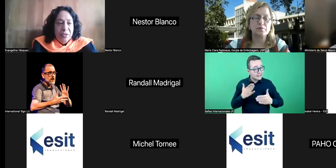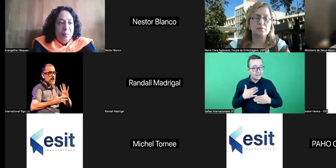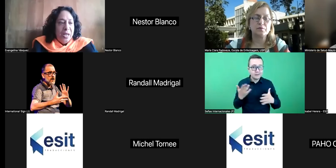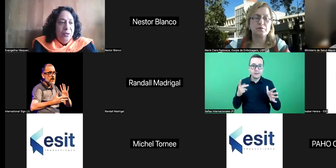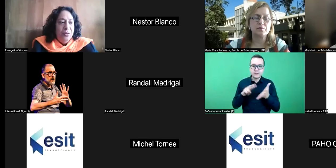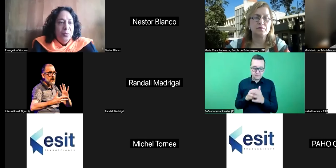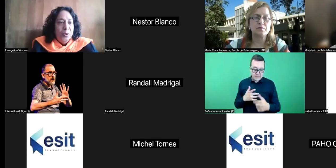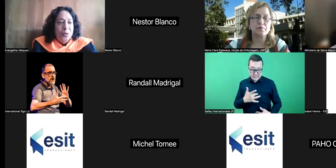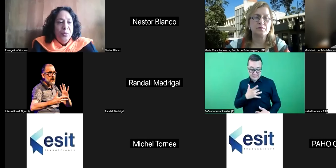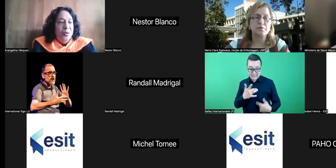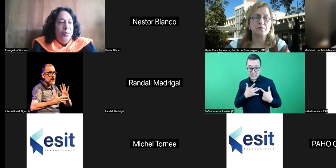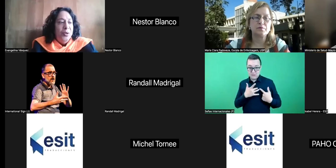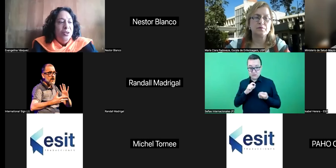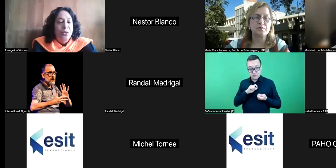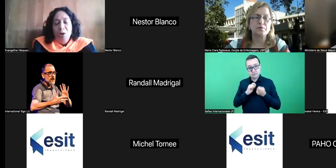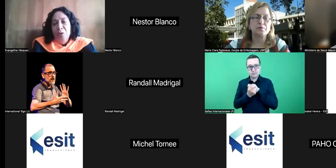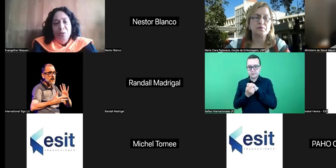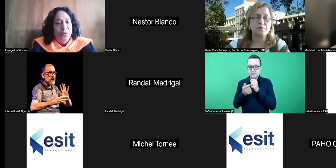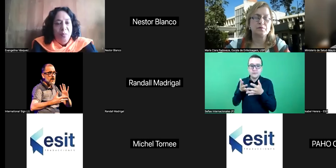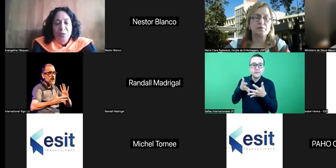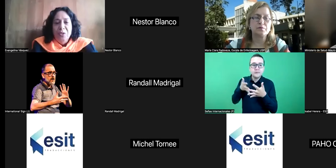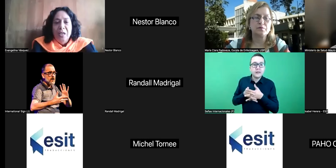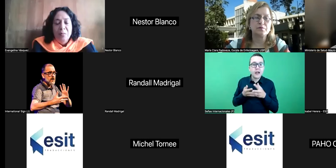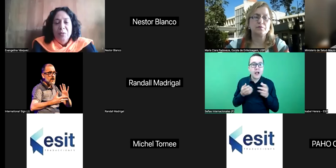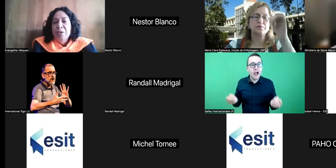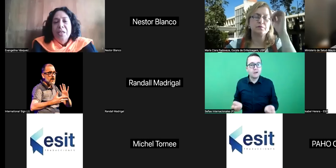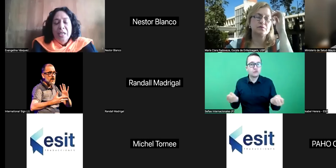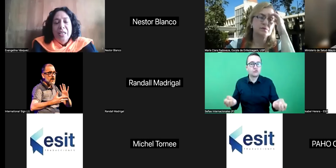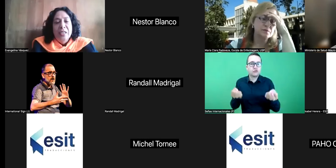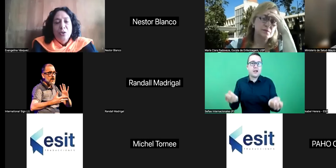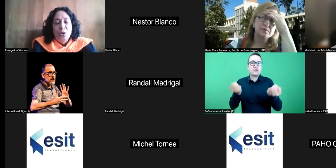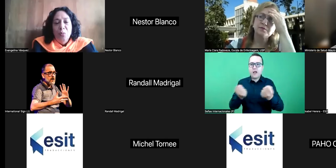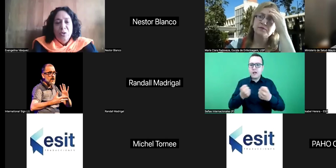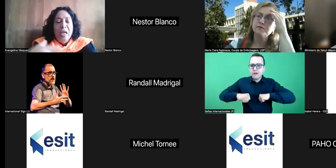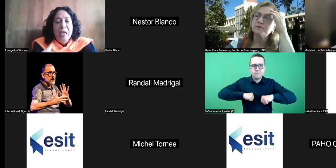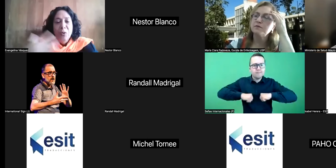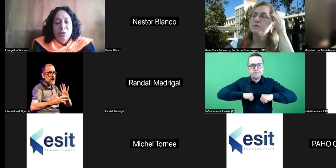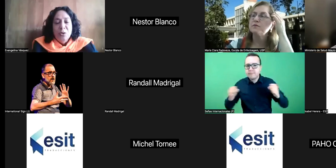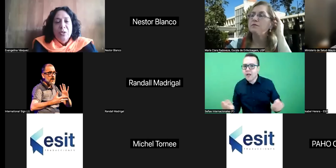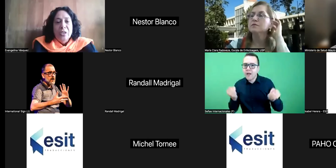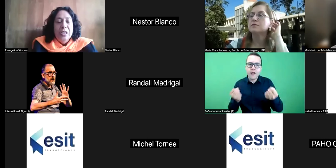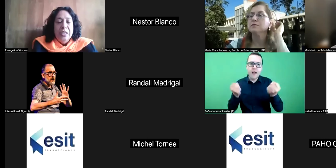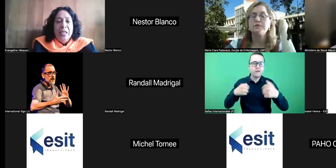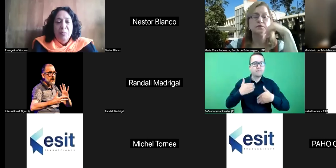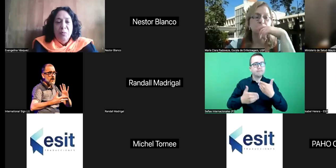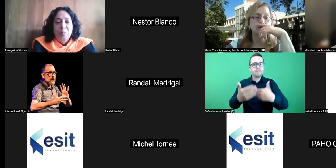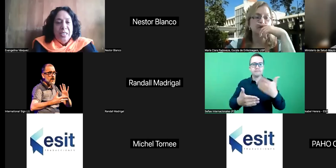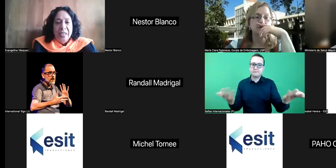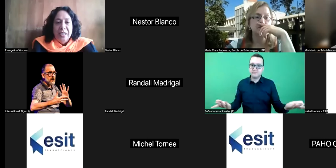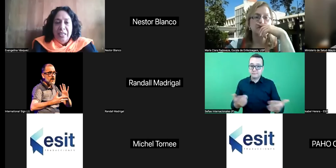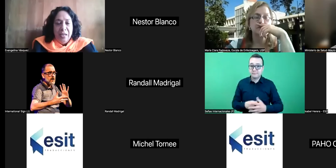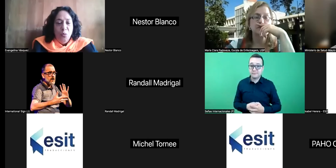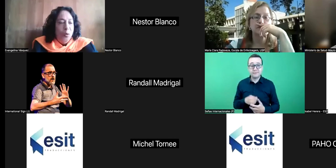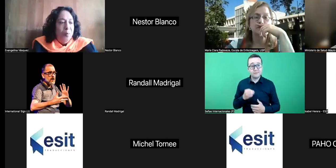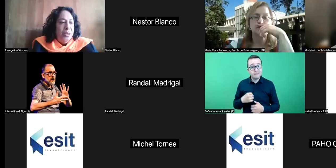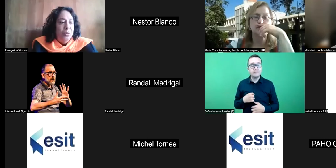sentiments en action. Je vous invite à vous tous, parce qu'on est tous,